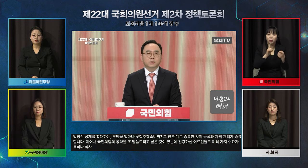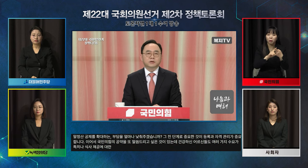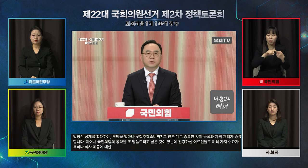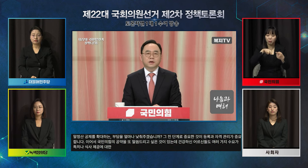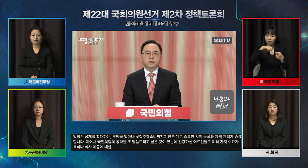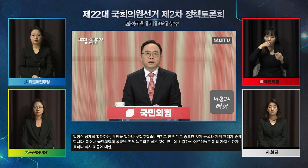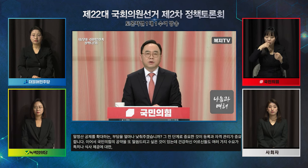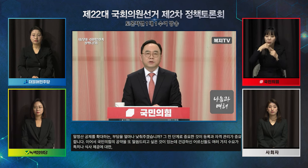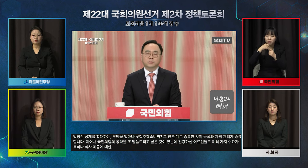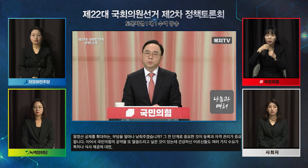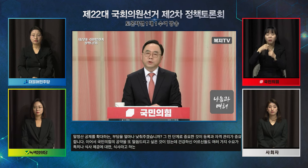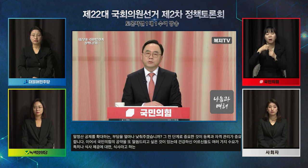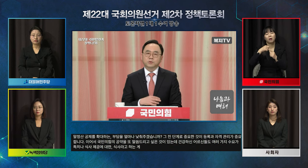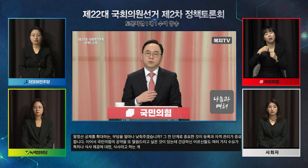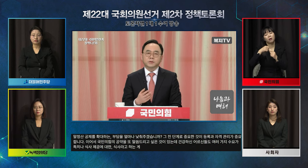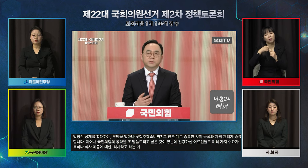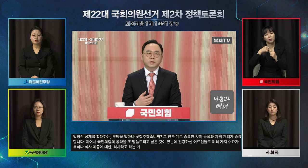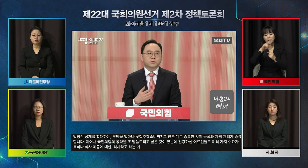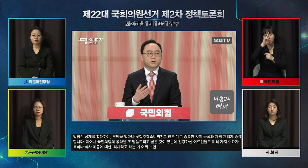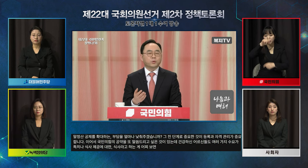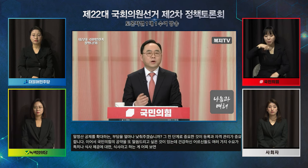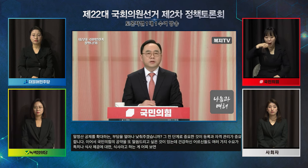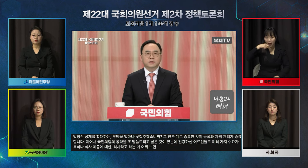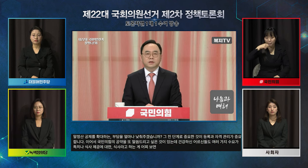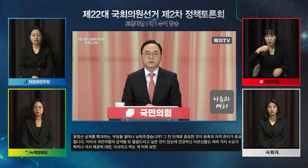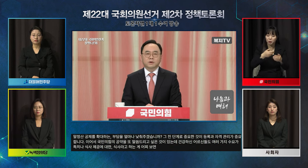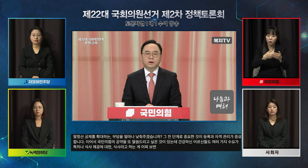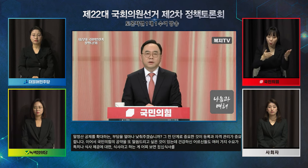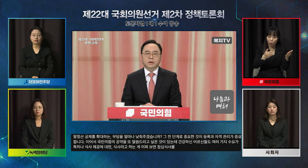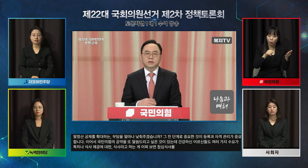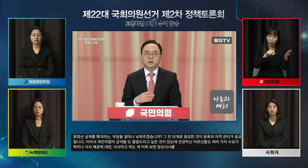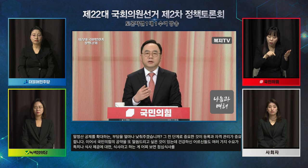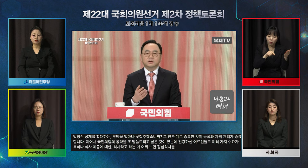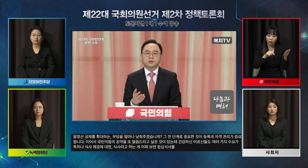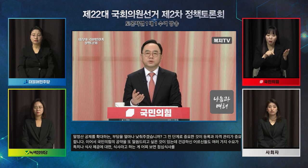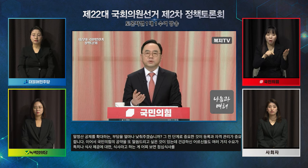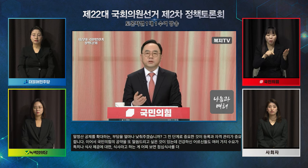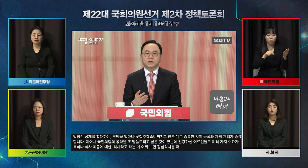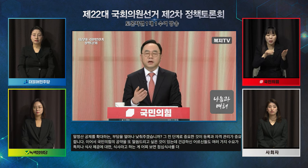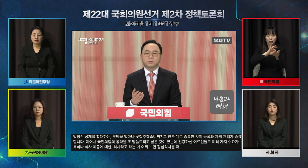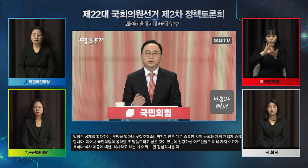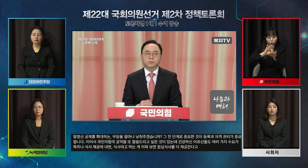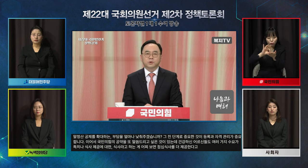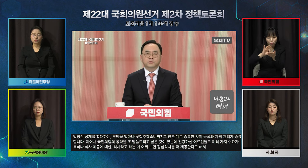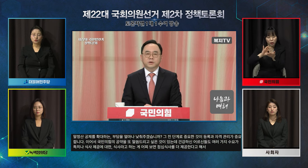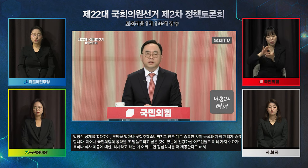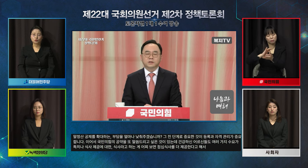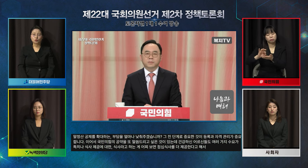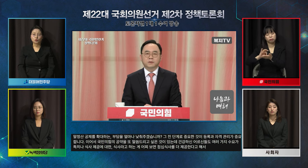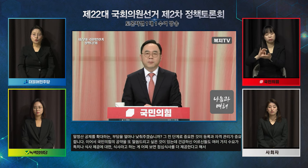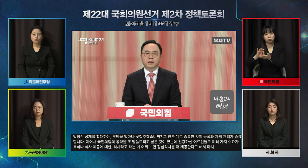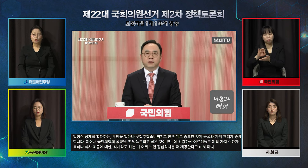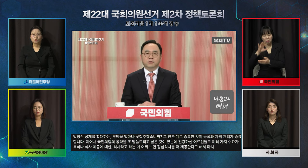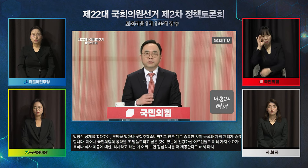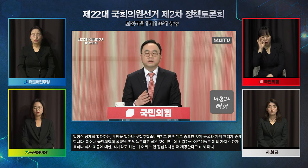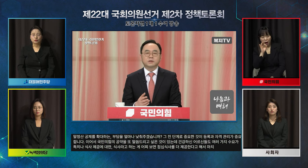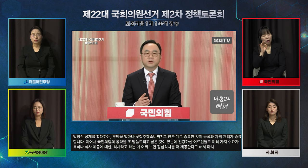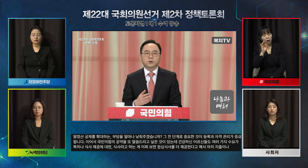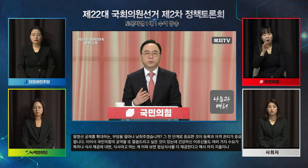식사라고 하는 게 어찌 보면 점심 식사를 더 제공한다고 해서 마치 이게 지출이나 낭비처럼 보일 수 있겠지만